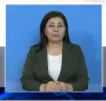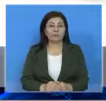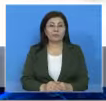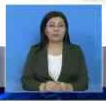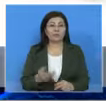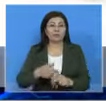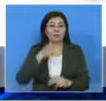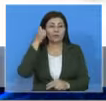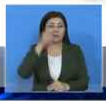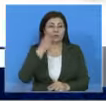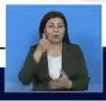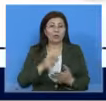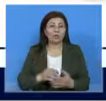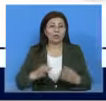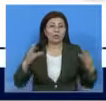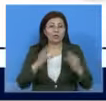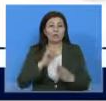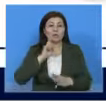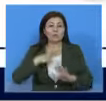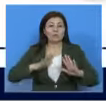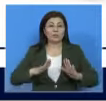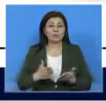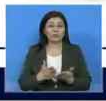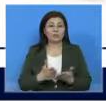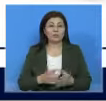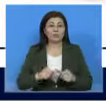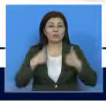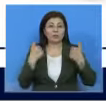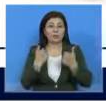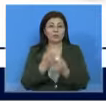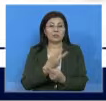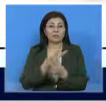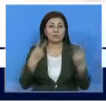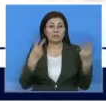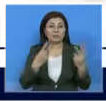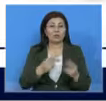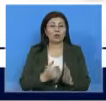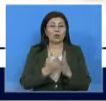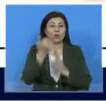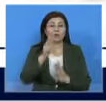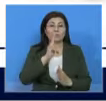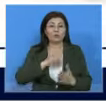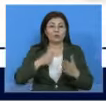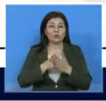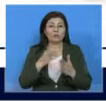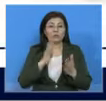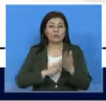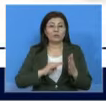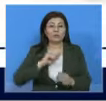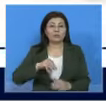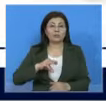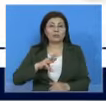В этом году, учитывая социально-экономическую ситуацию, комиссии рассмотрено увеличение заработной платы до 90 тысяч